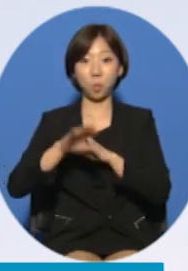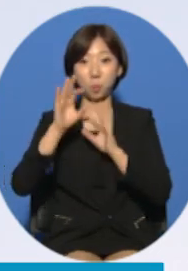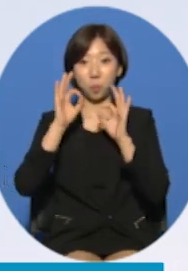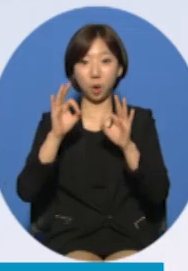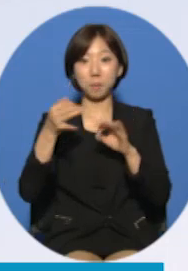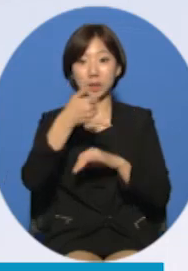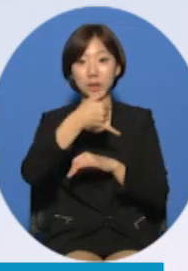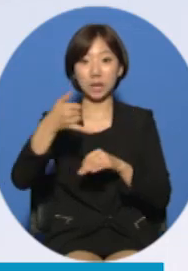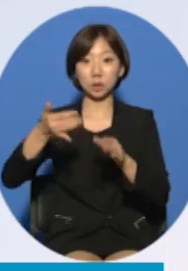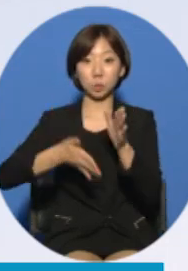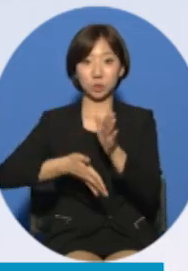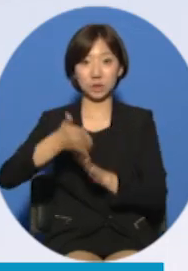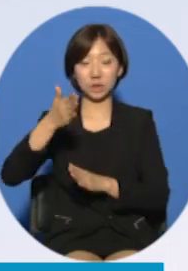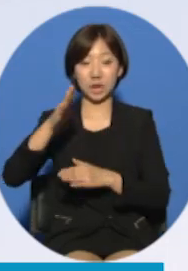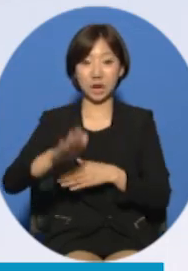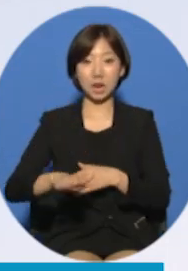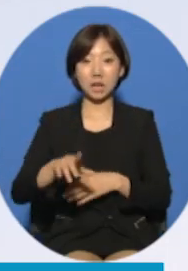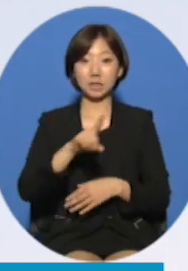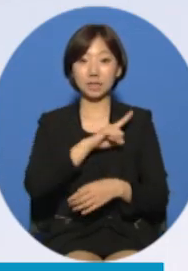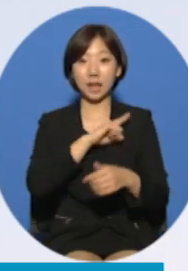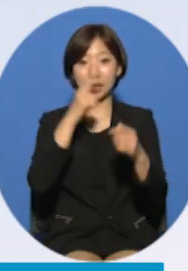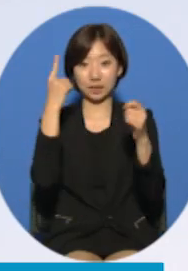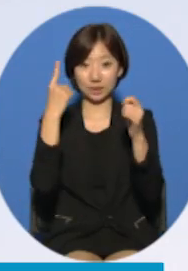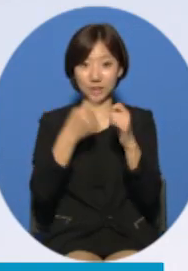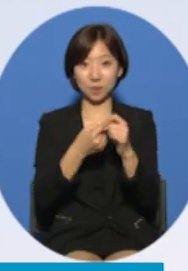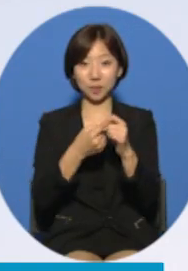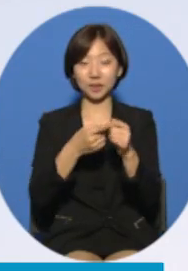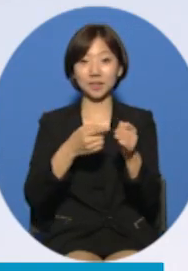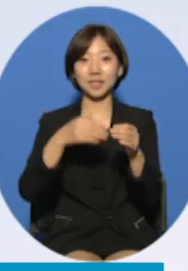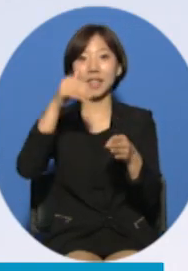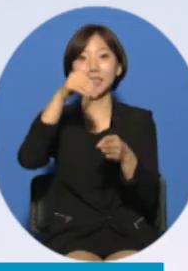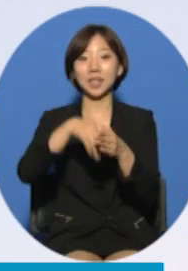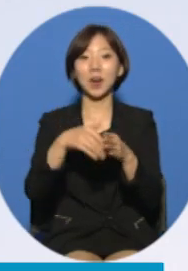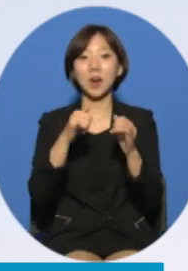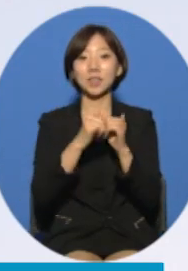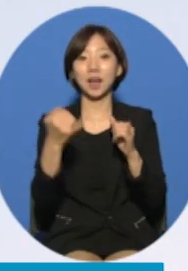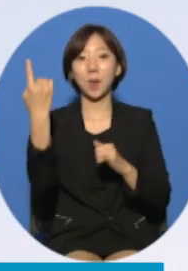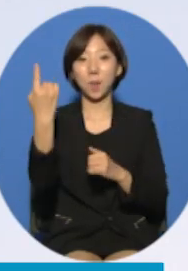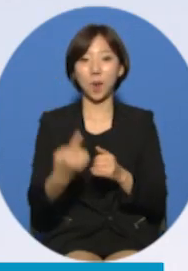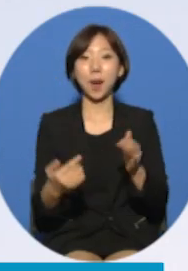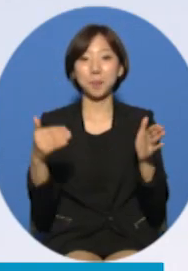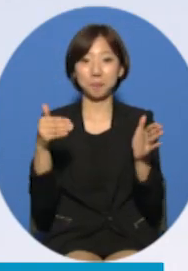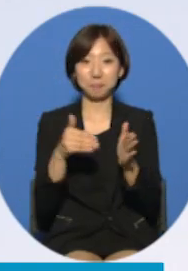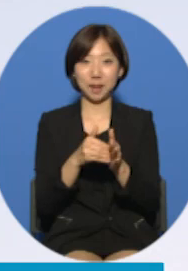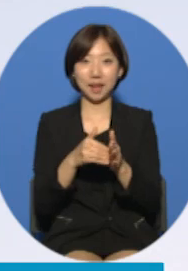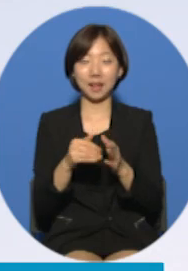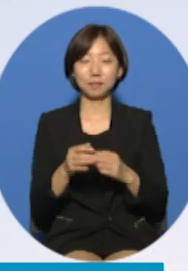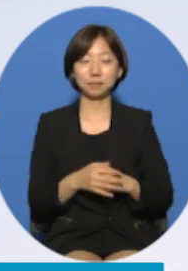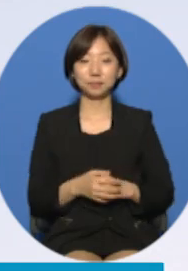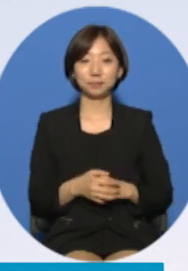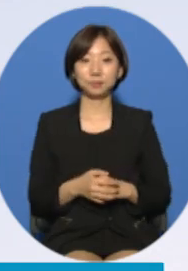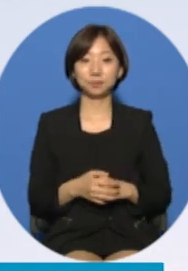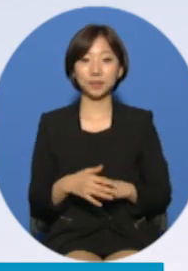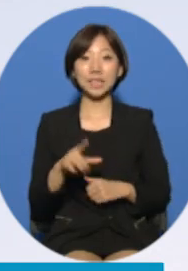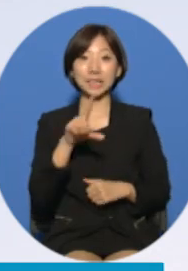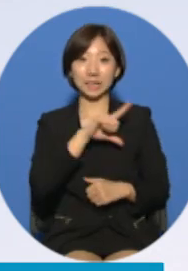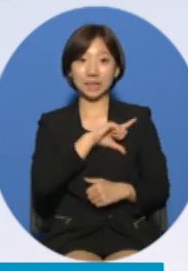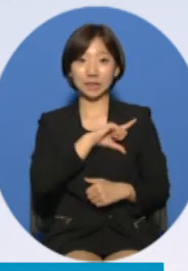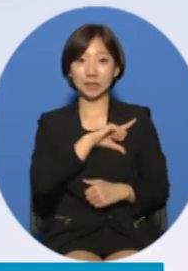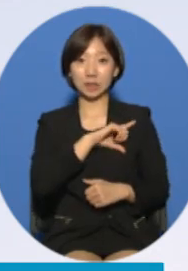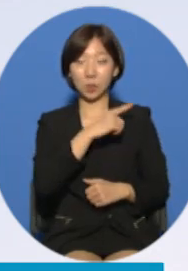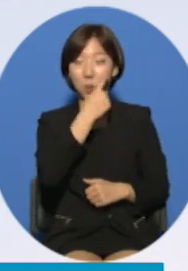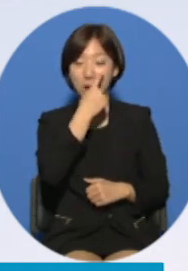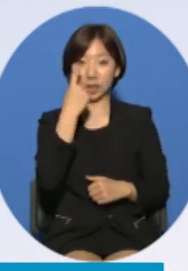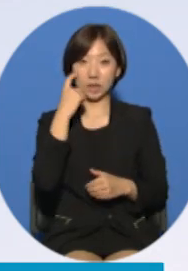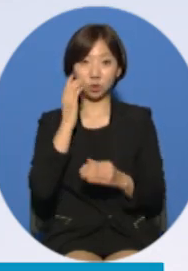세종시의 모습인데요. 벌써 제일 네, 첫 번째 선거인께서 입장을 그, 하셨네요. 예, 예, 들어오셔서 예. 본인 여부 확인을 하고